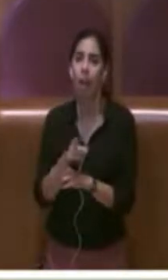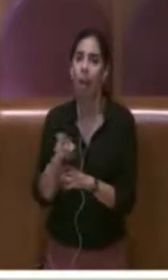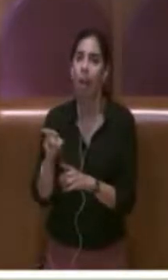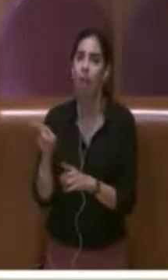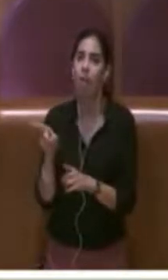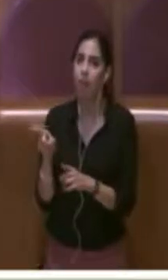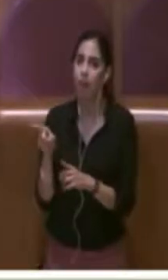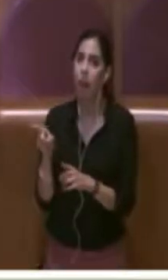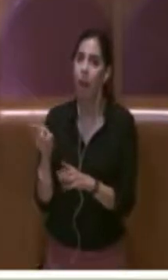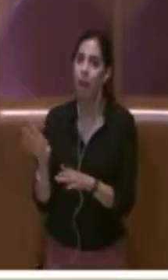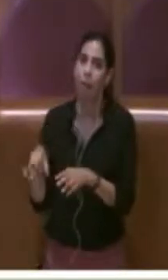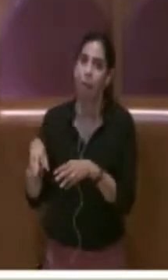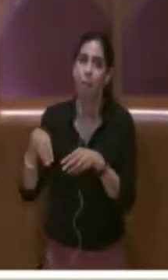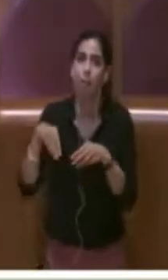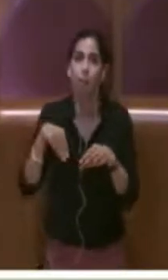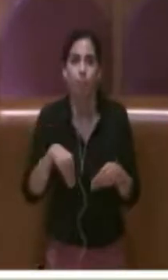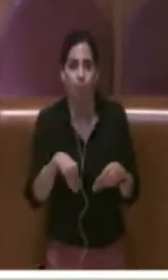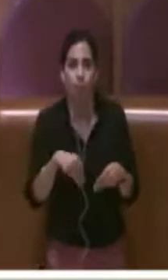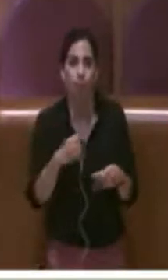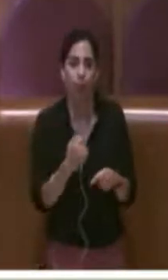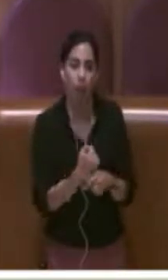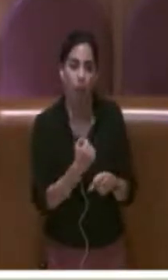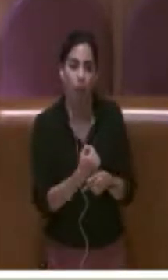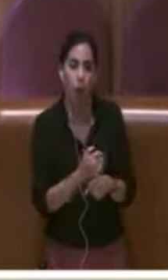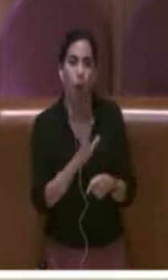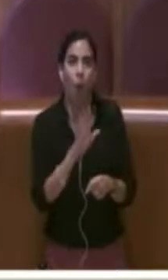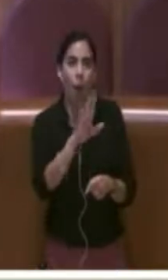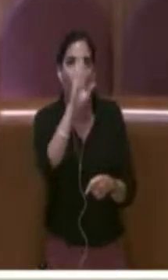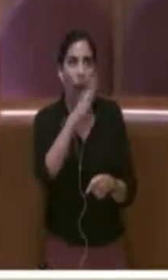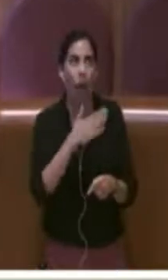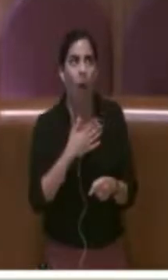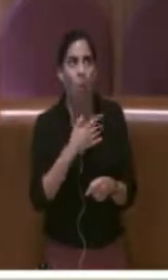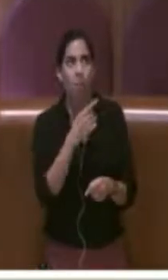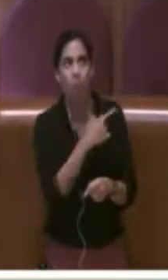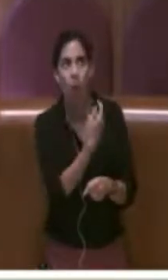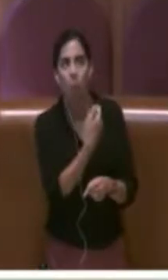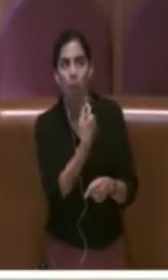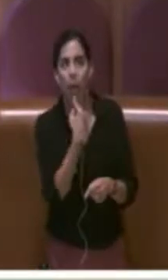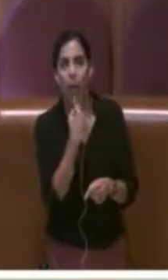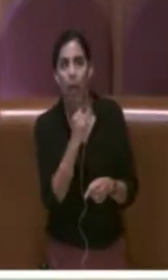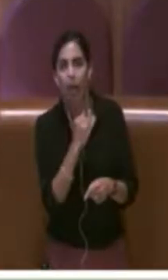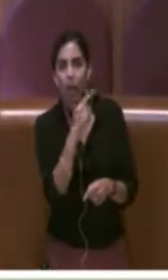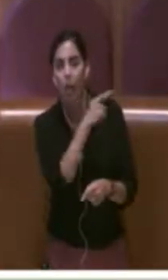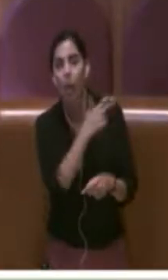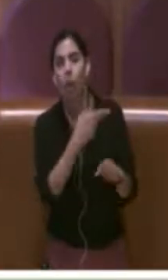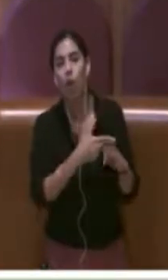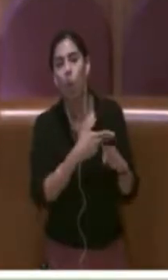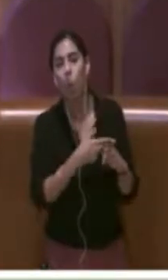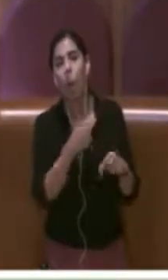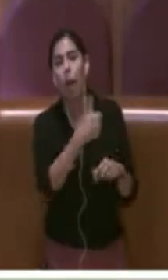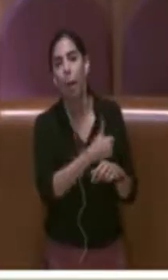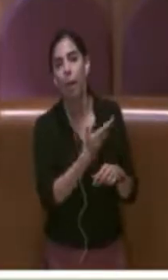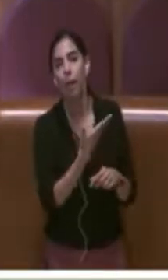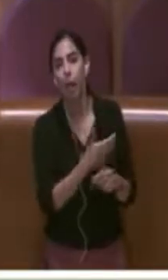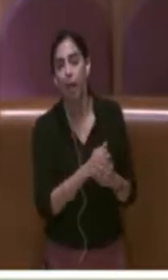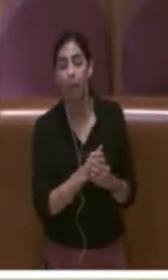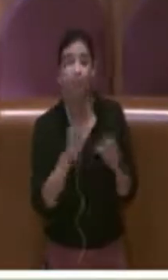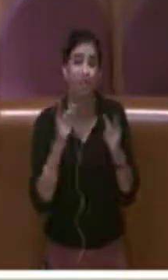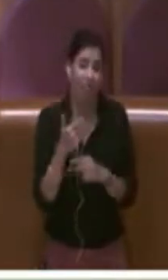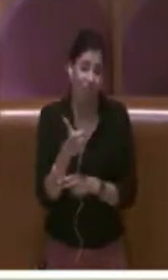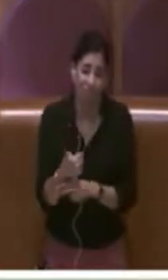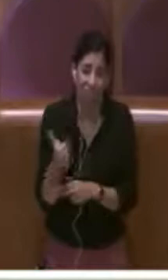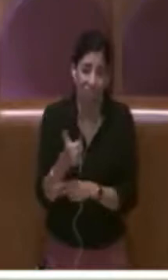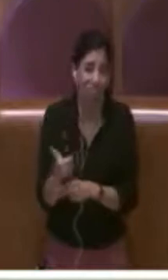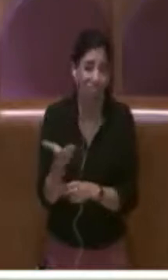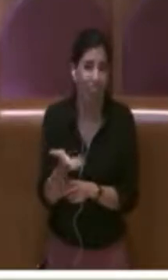alle dipendenze di roma capitale si sono qualche centinaia serve molto di più ora